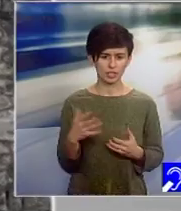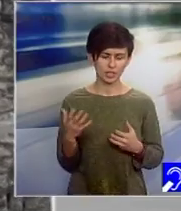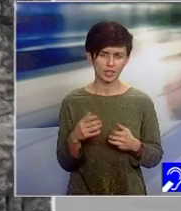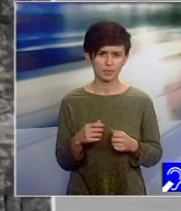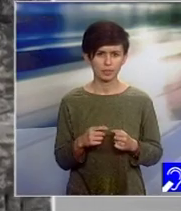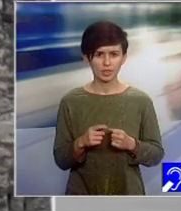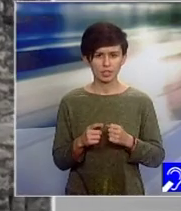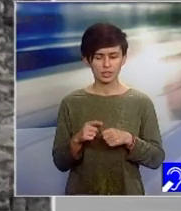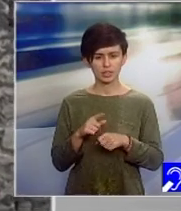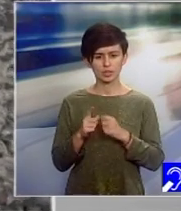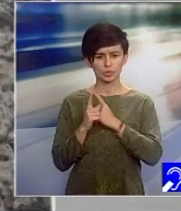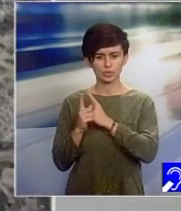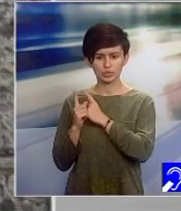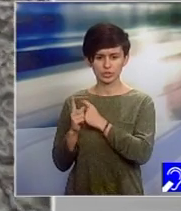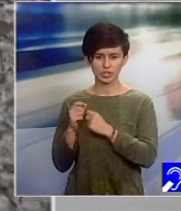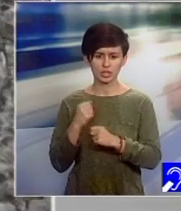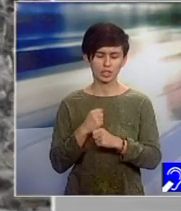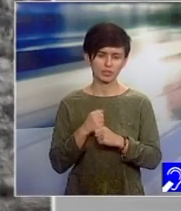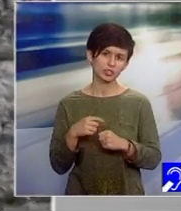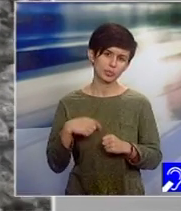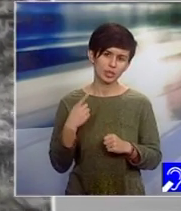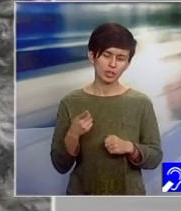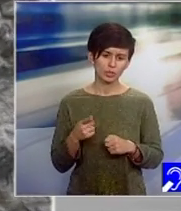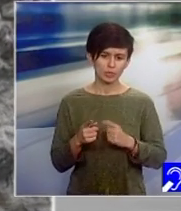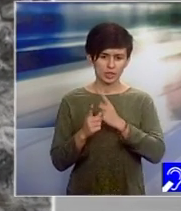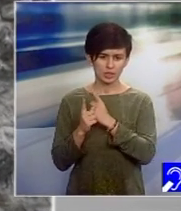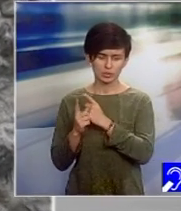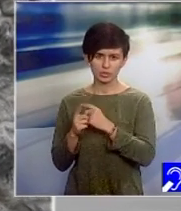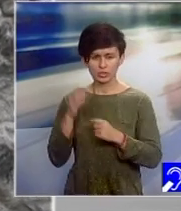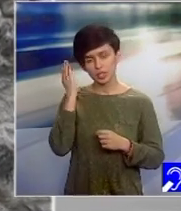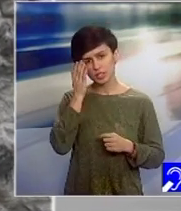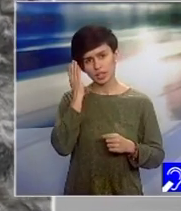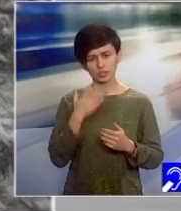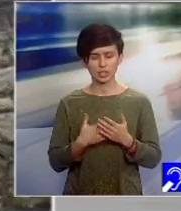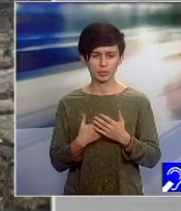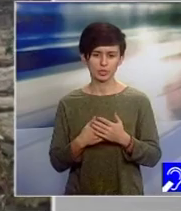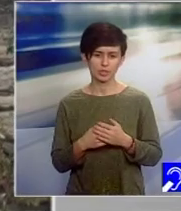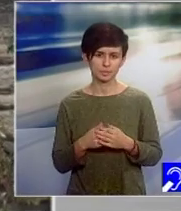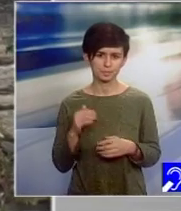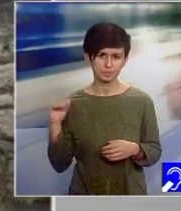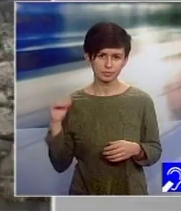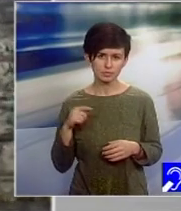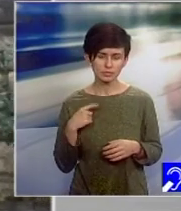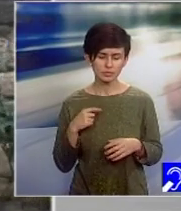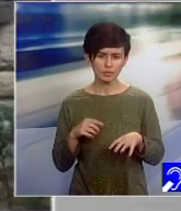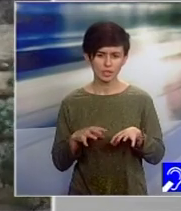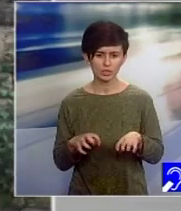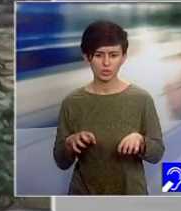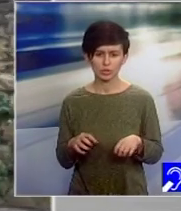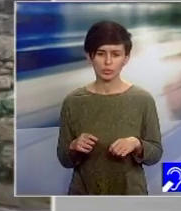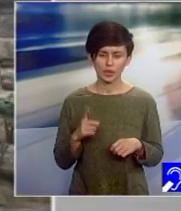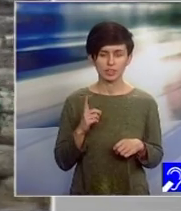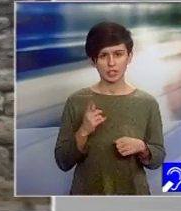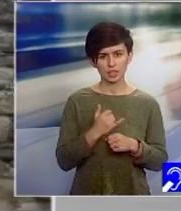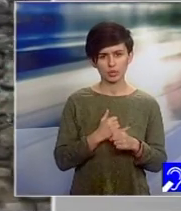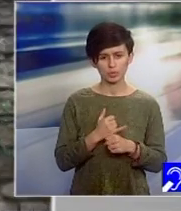după orele de curs și când avem timp, bineînțeles, că și copiii sunt ocupați, au tot felul de teme și la alte materii. Ei știu, dar asta au observat